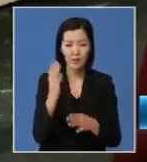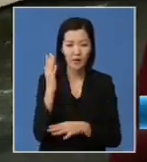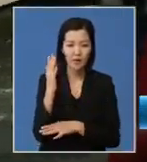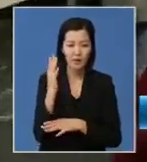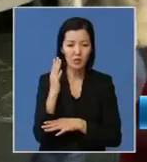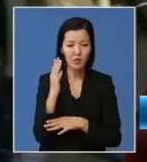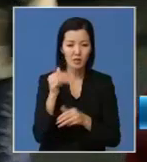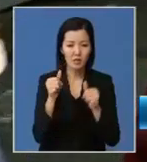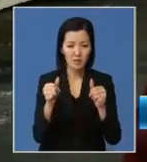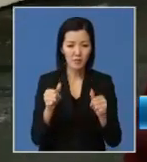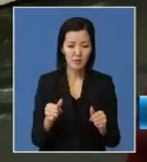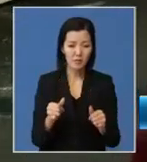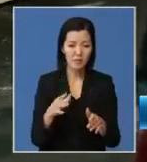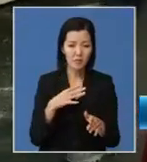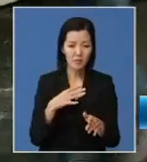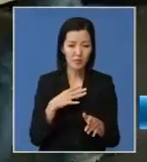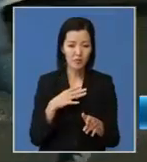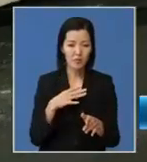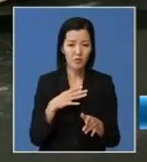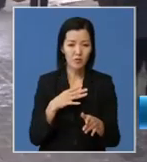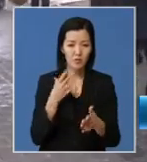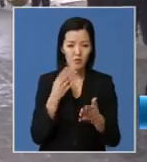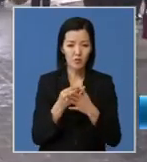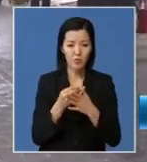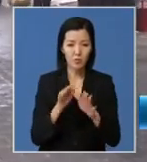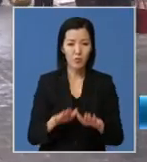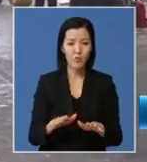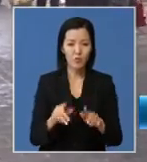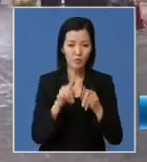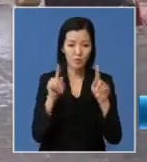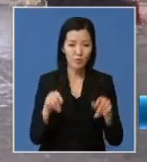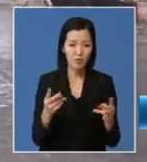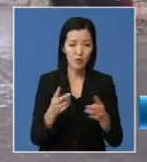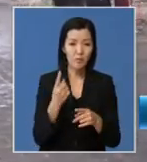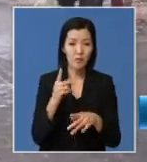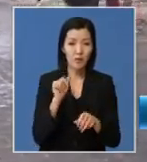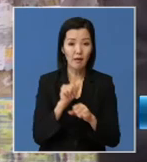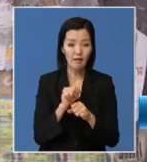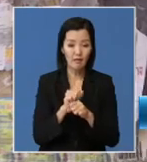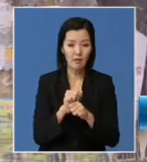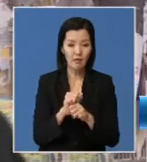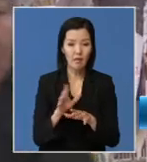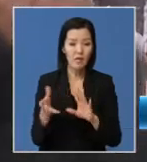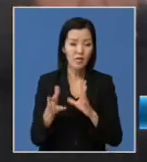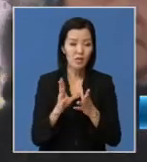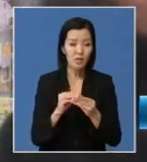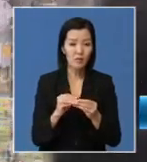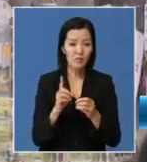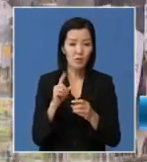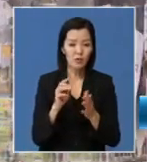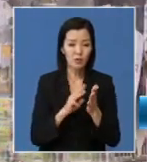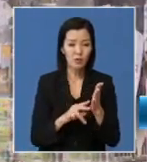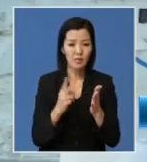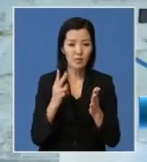бейті жабыстырғандар дұрыс емес, өзінің бір несі болу керек деп ойлаймын. Бұл бір ғана аялдамадағы жағдай. Жалпы қазір қалада осындай